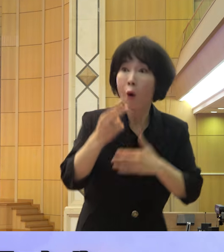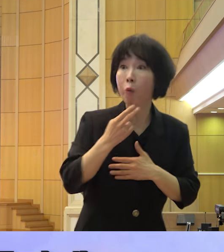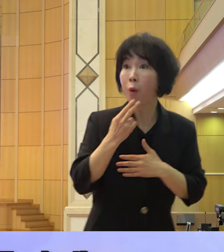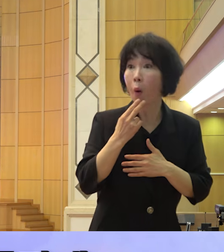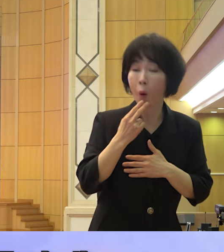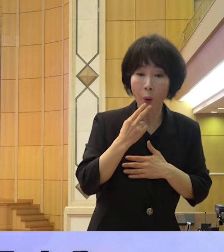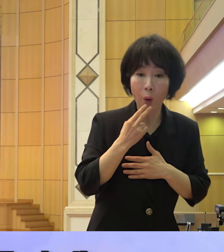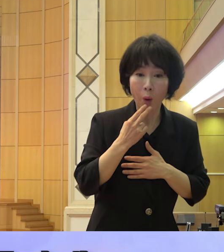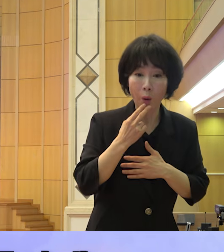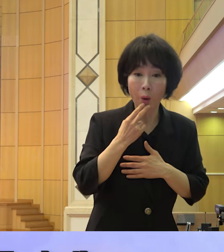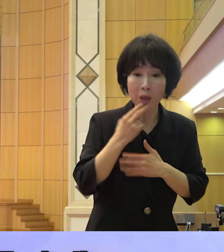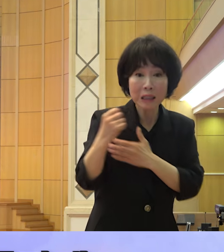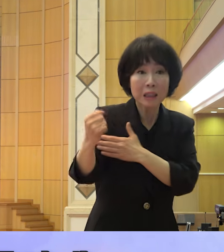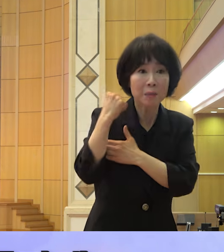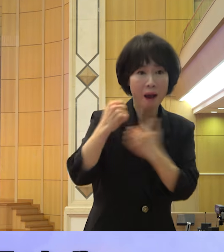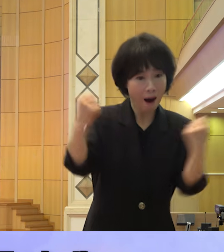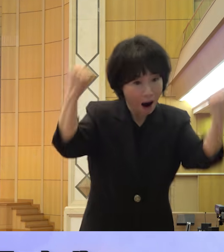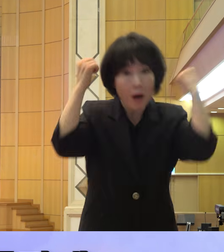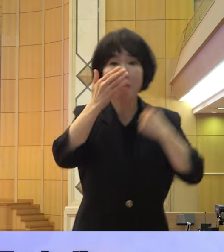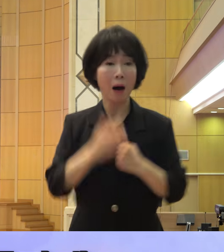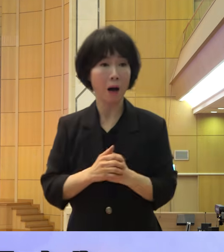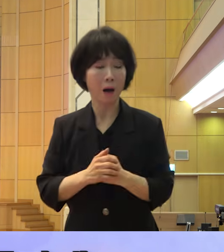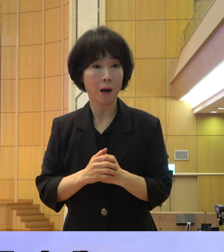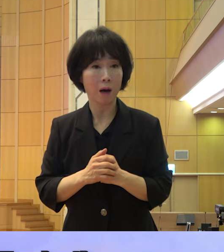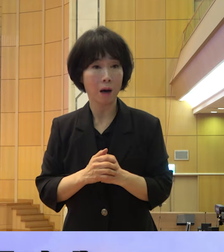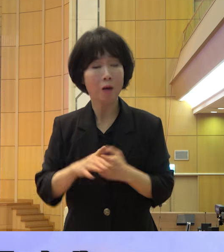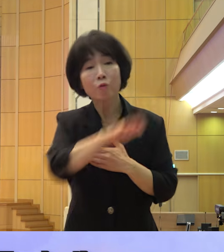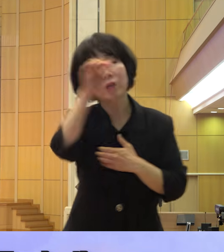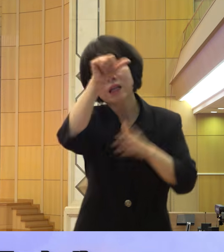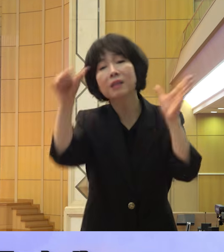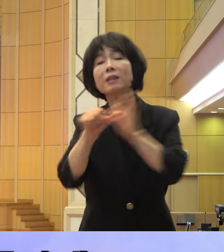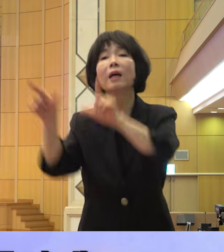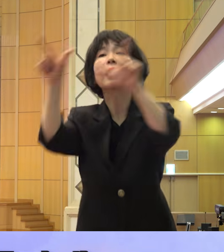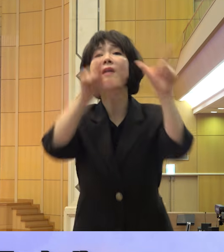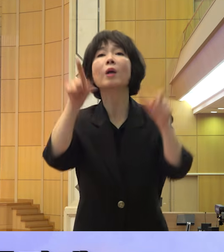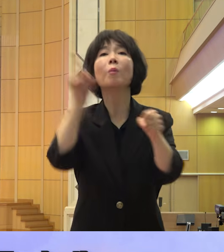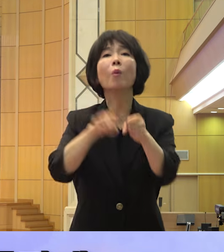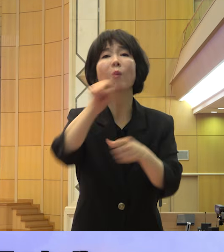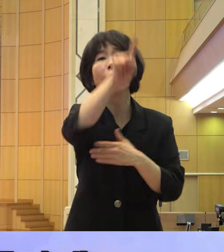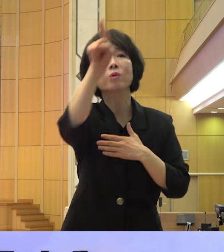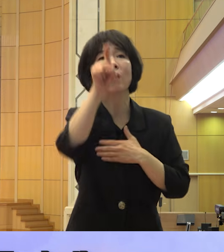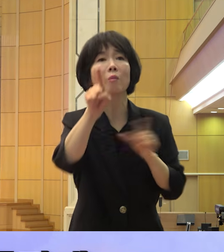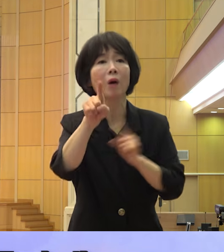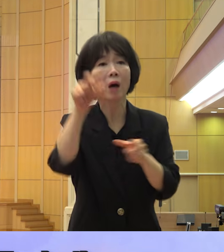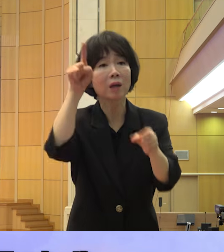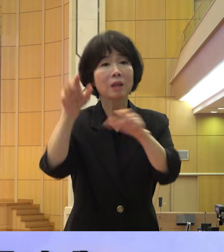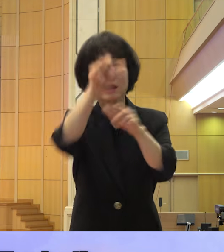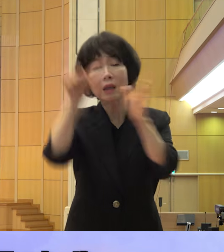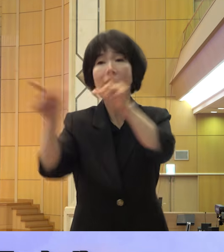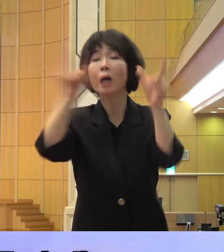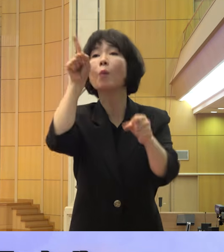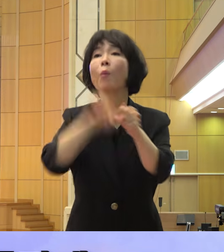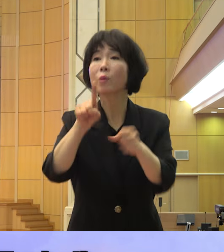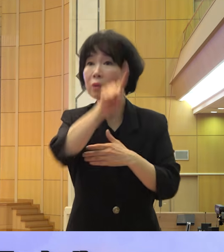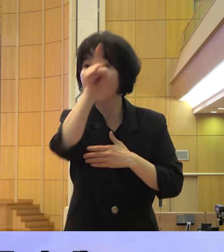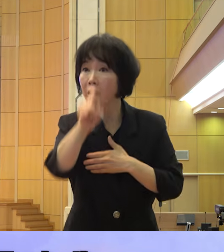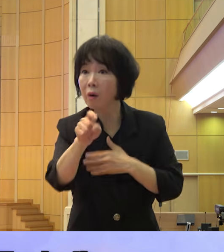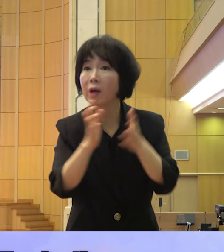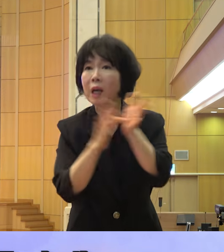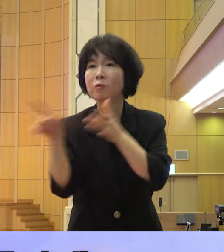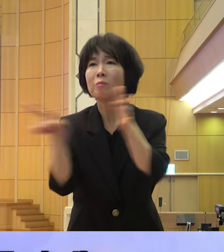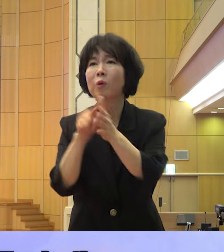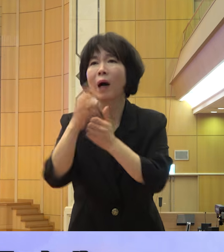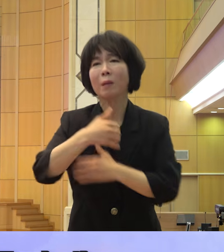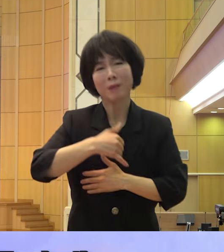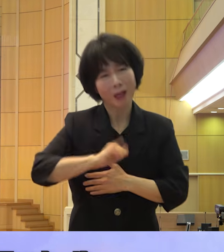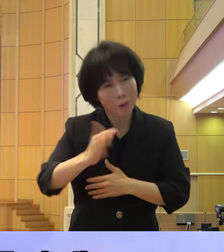지금까지는 인생에 태어나서 왜 사느냐, 그 목적을 이루어야 된다. 그래서 예수 믿고 하나님